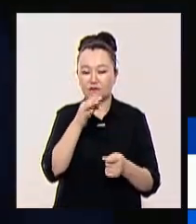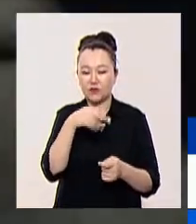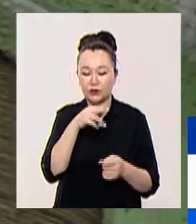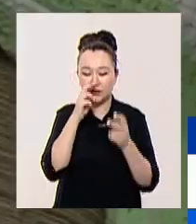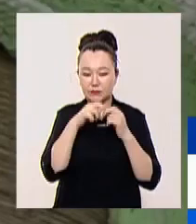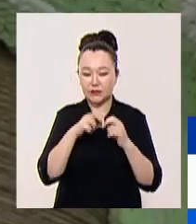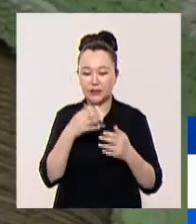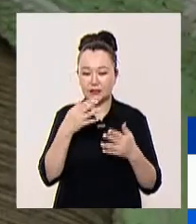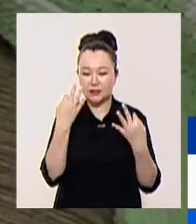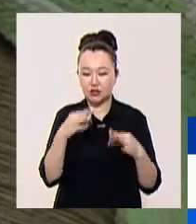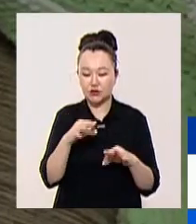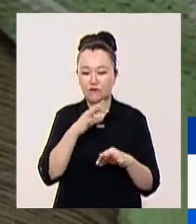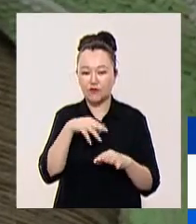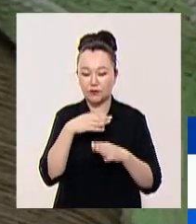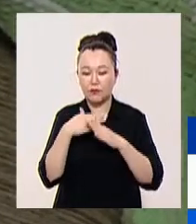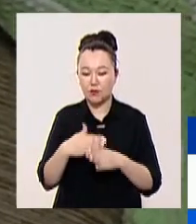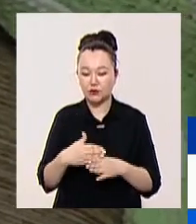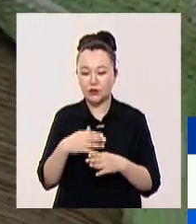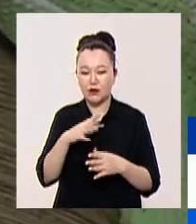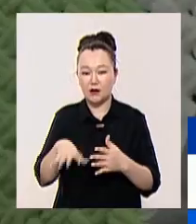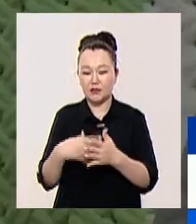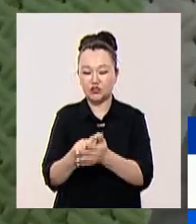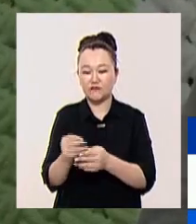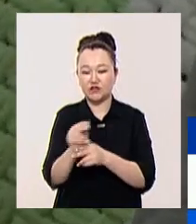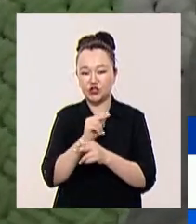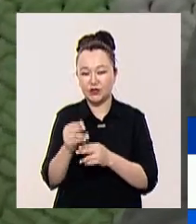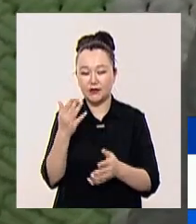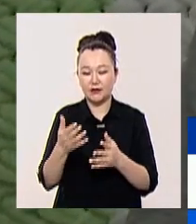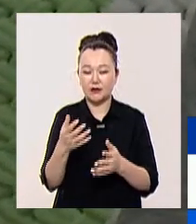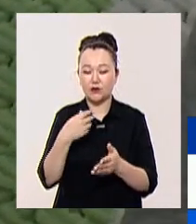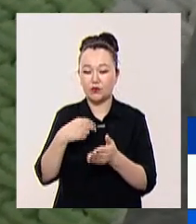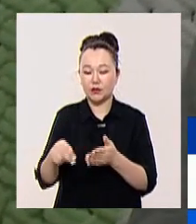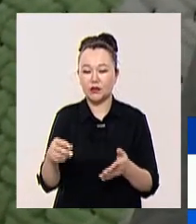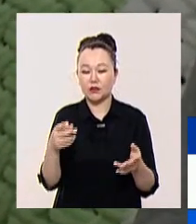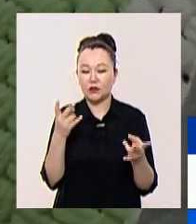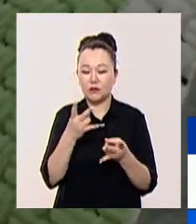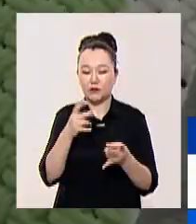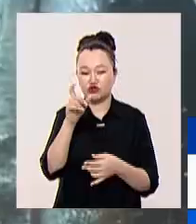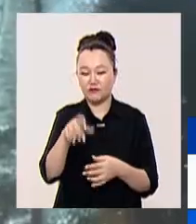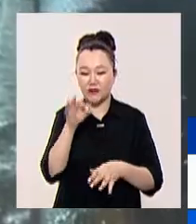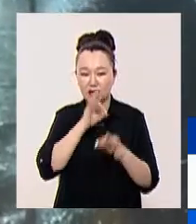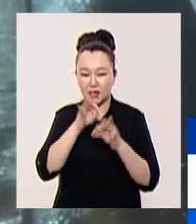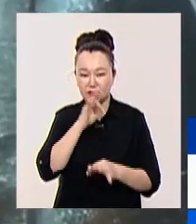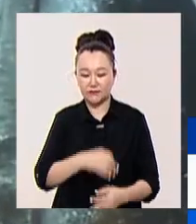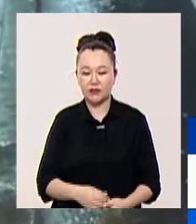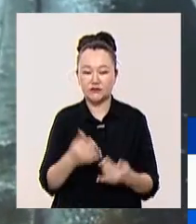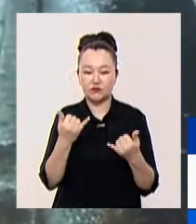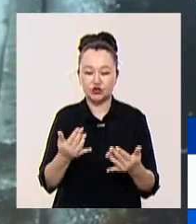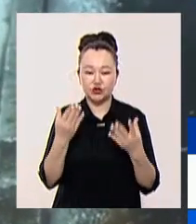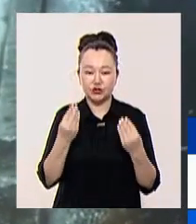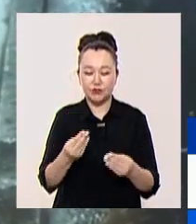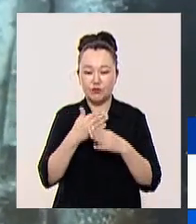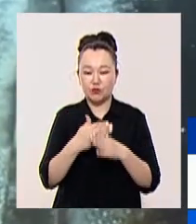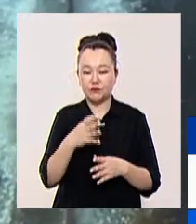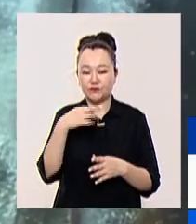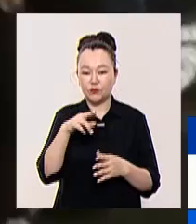правило, если ее одобряют, фонд оказывает помощь, оплачивая лечение или приобретая необходимые человеку лекарства. На сегодняшний день помощь от